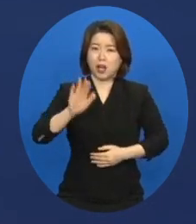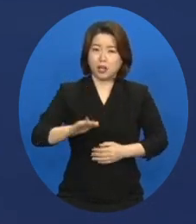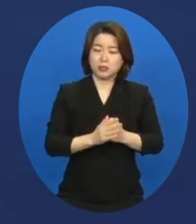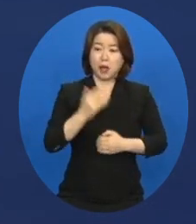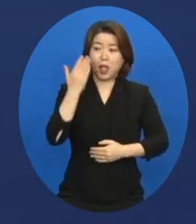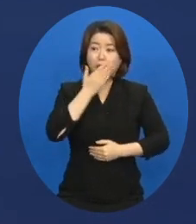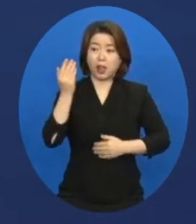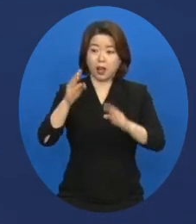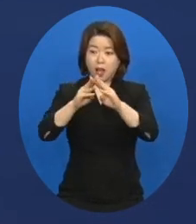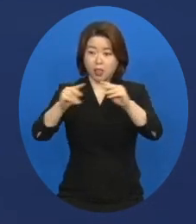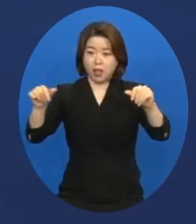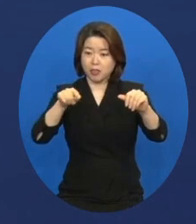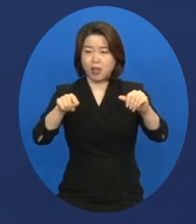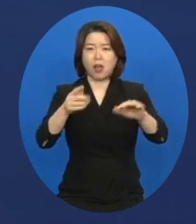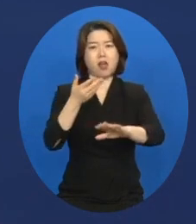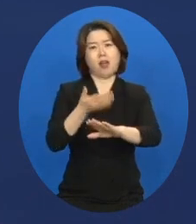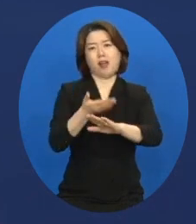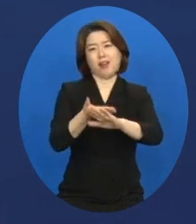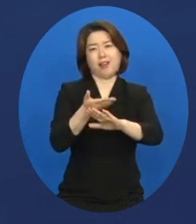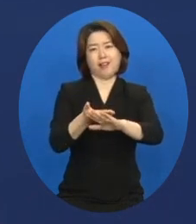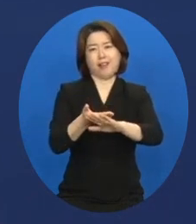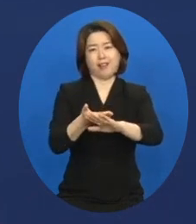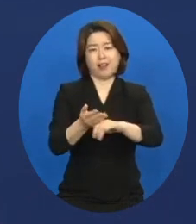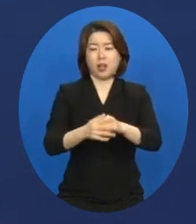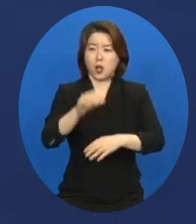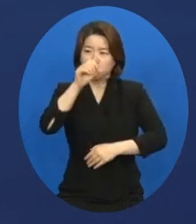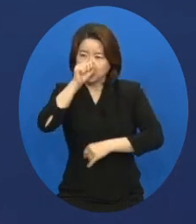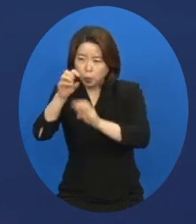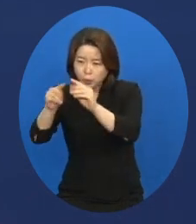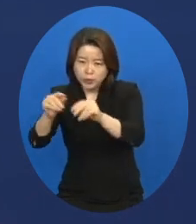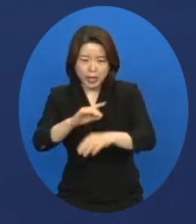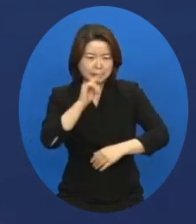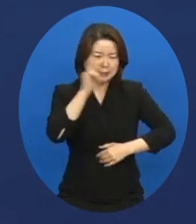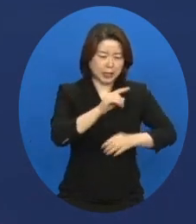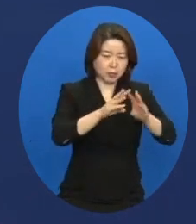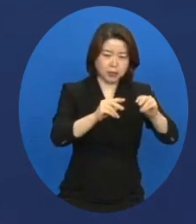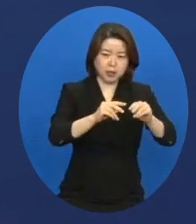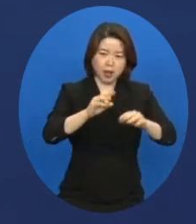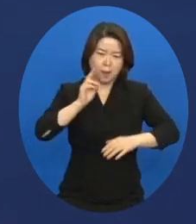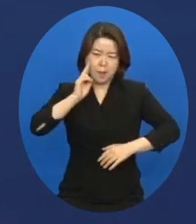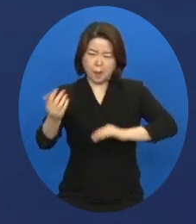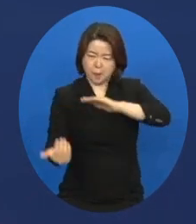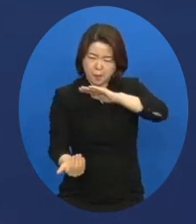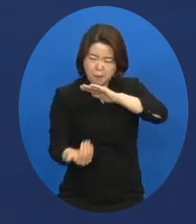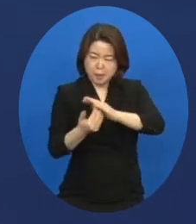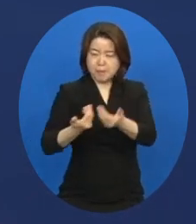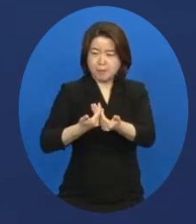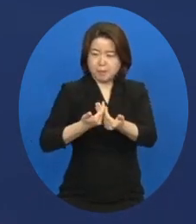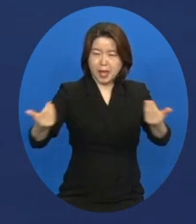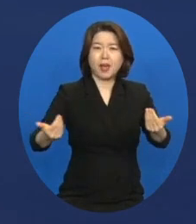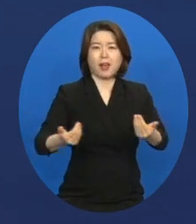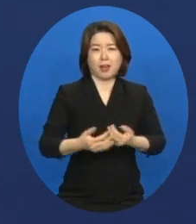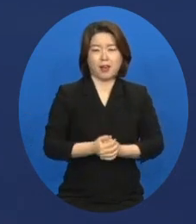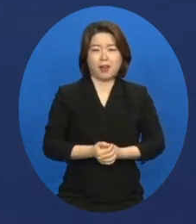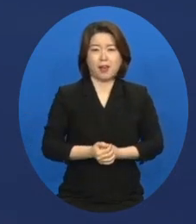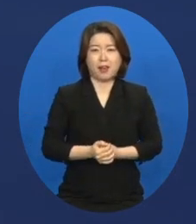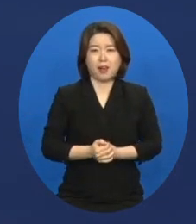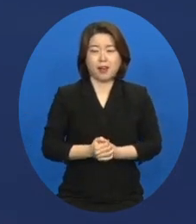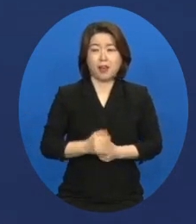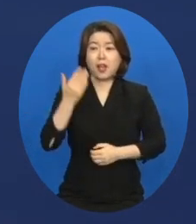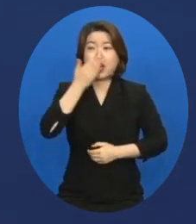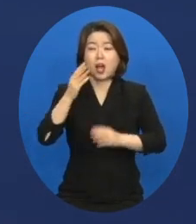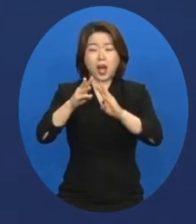가나안 땅은 그렇지가 않습니다. 좋은 땅과 나쁜 땅이 극명하게 갈리는 지역입니다. 자,